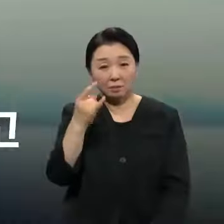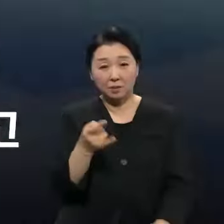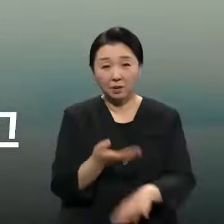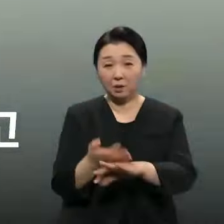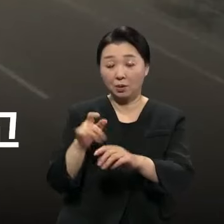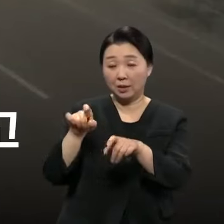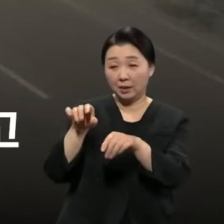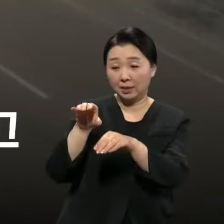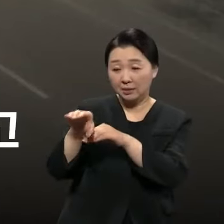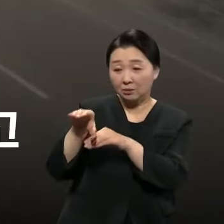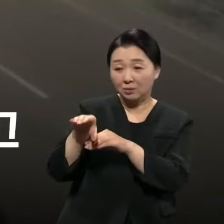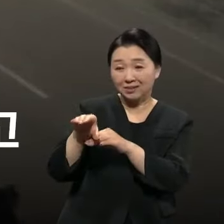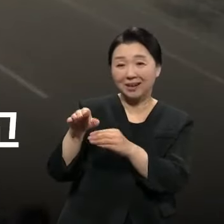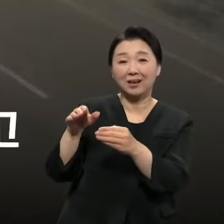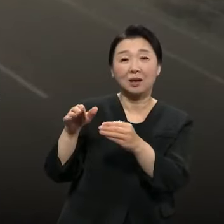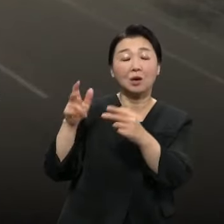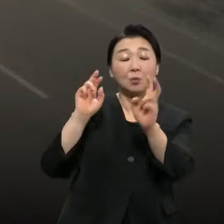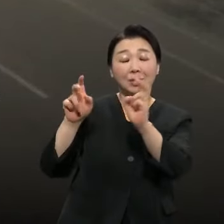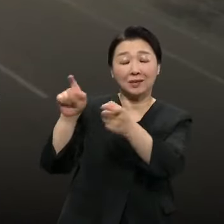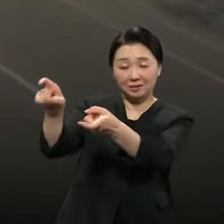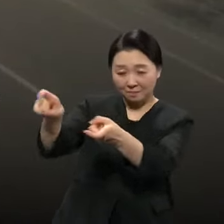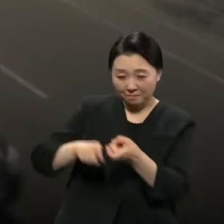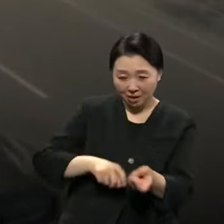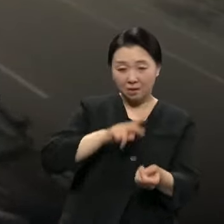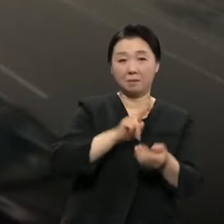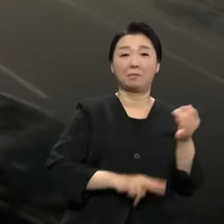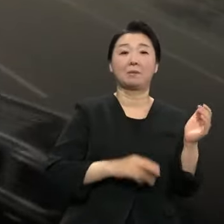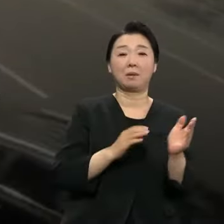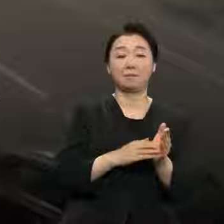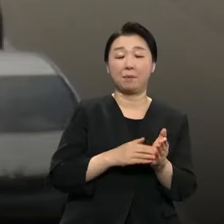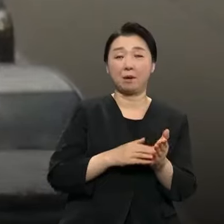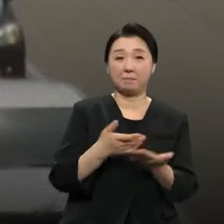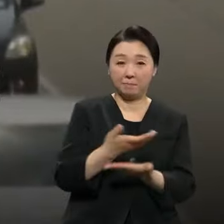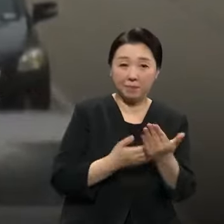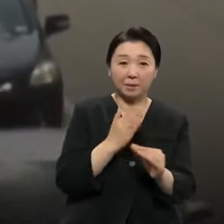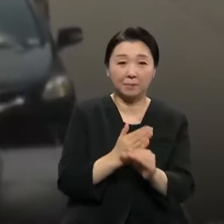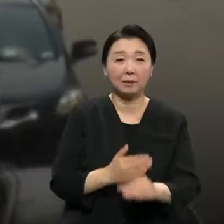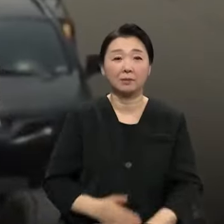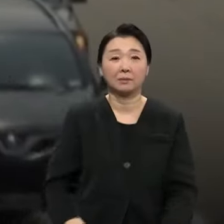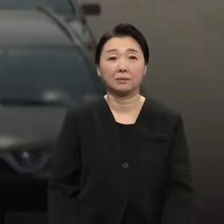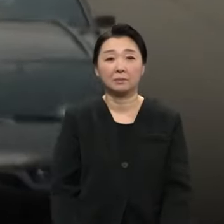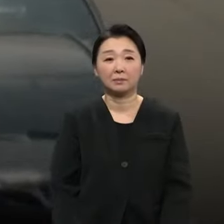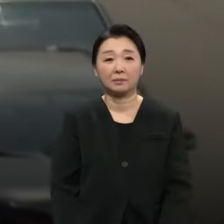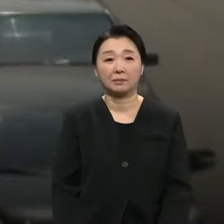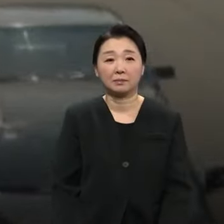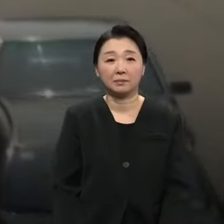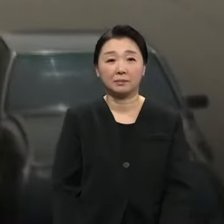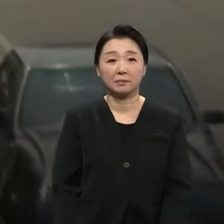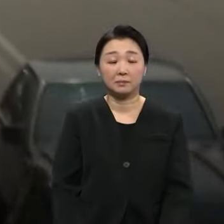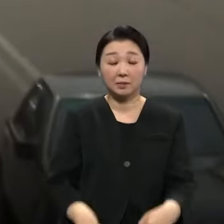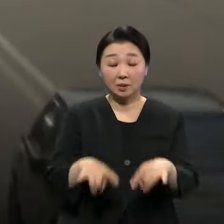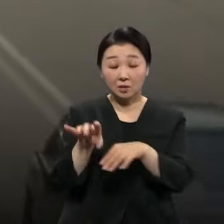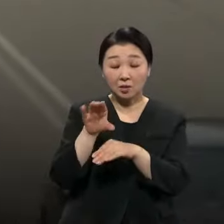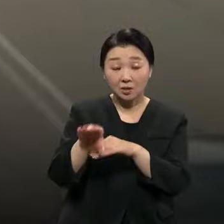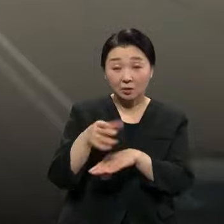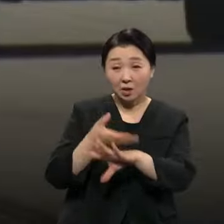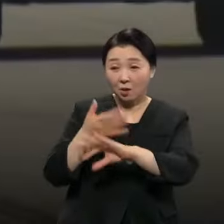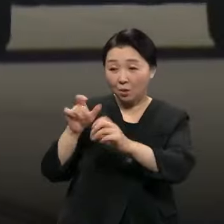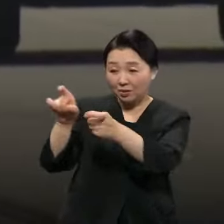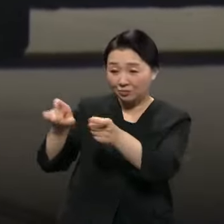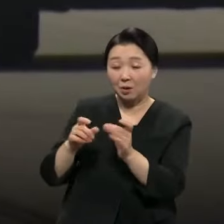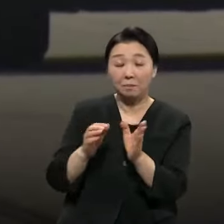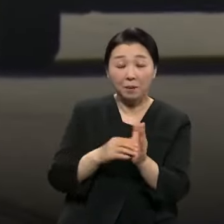자동차 업체에서 전기차를 수입하고 판매하는 사업을 활발하게 하고 있다고 전했습니다. 전기차를 해외에서